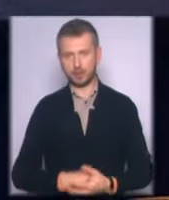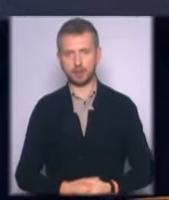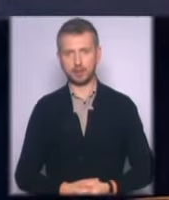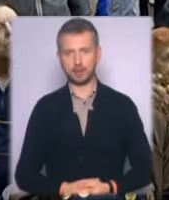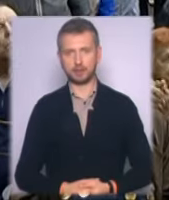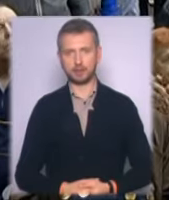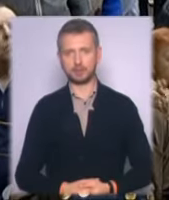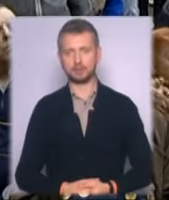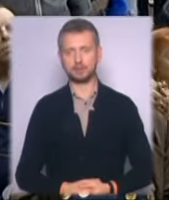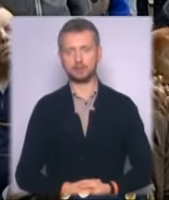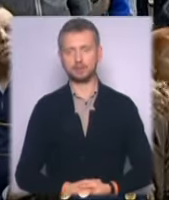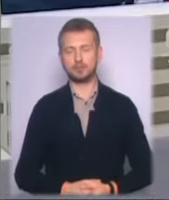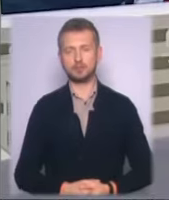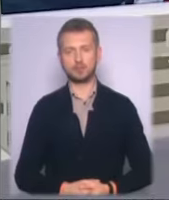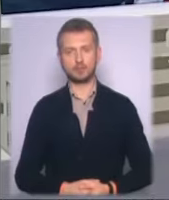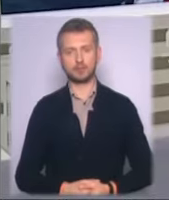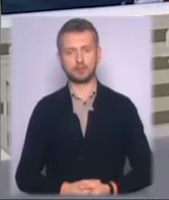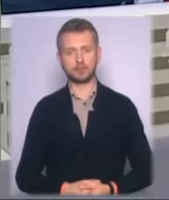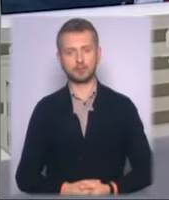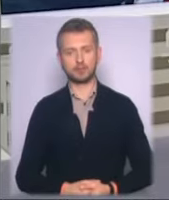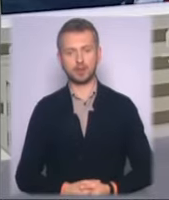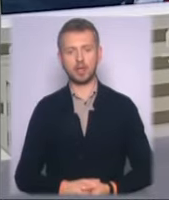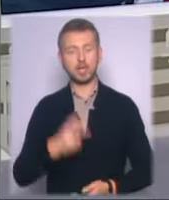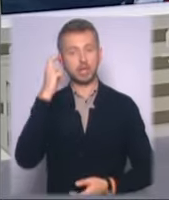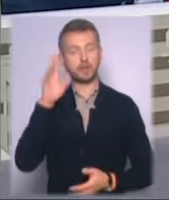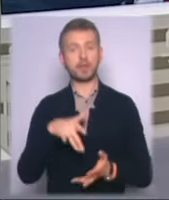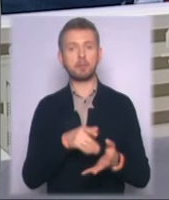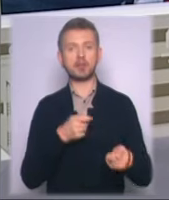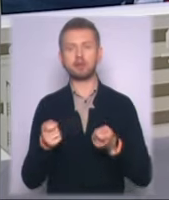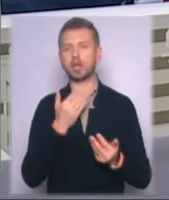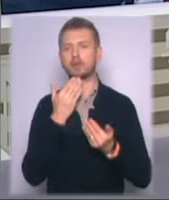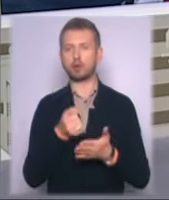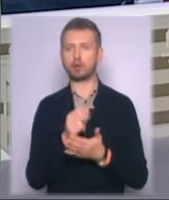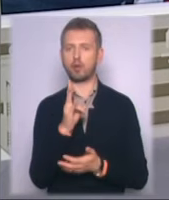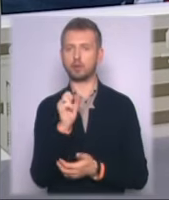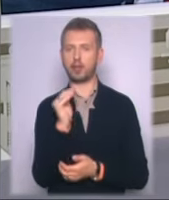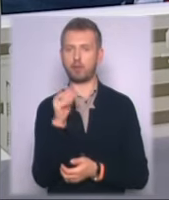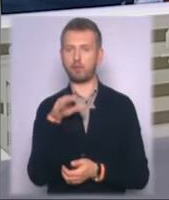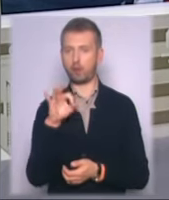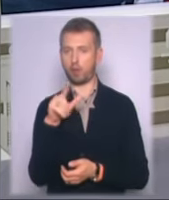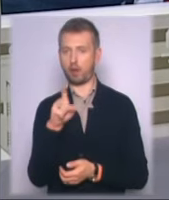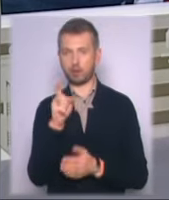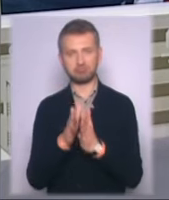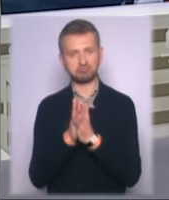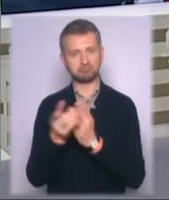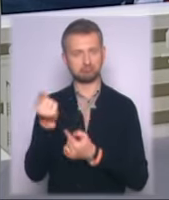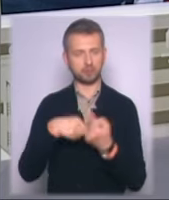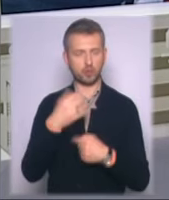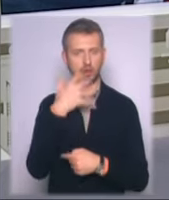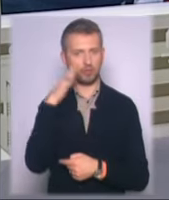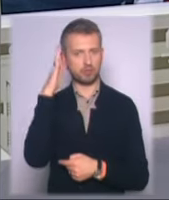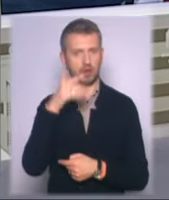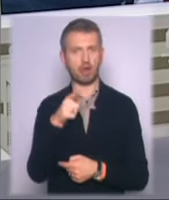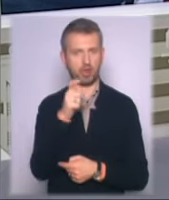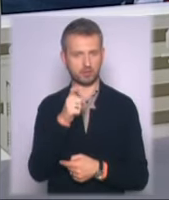Олександр Банний, телеканал Київ. Київська міська влада звернулася до «Нафтогазу» з вимогою відновити постачання газу на котельні